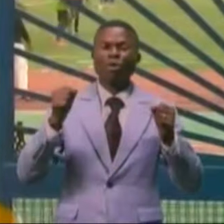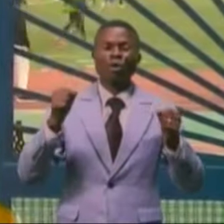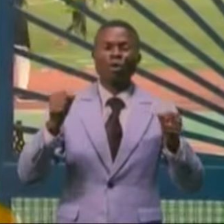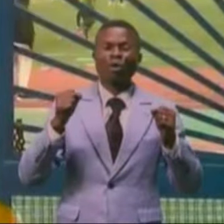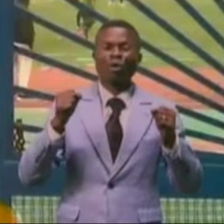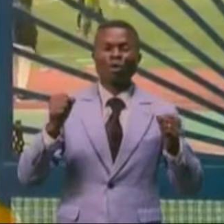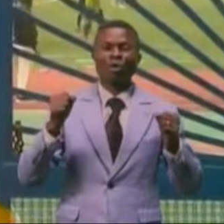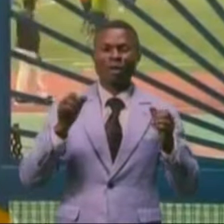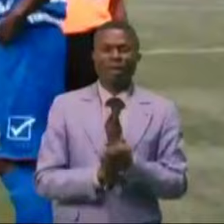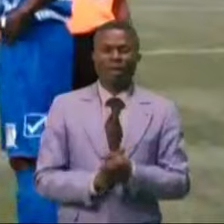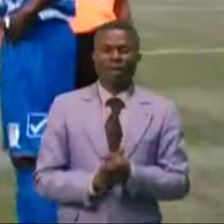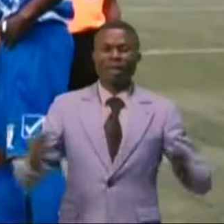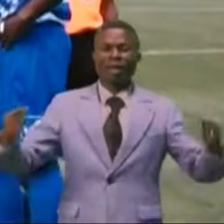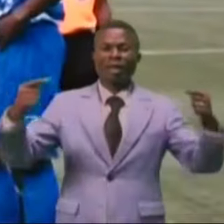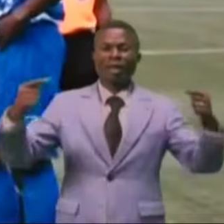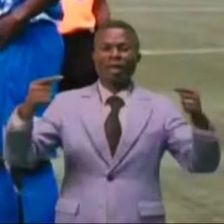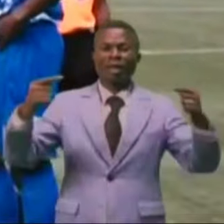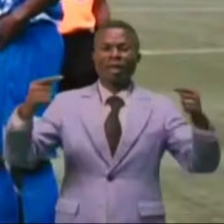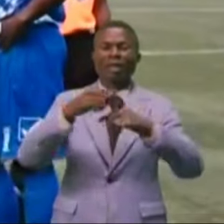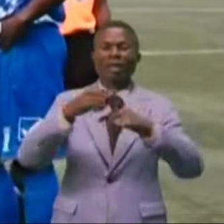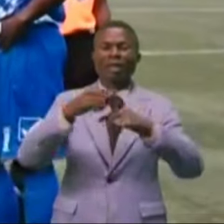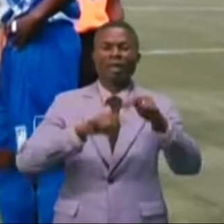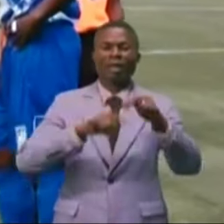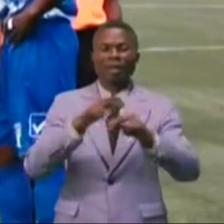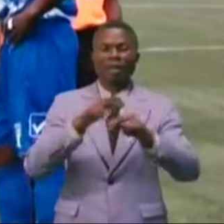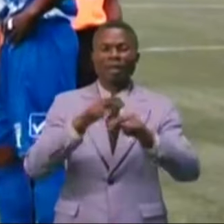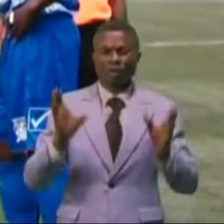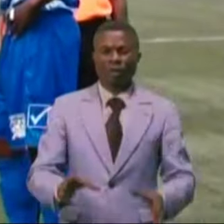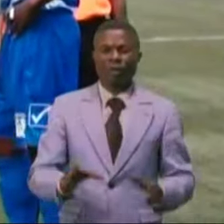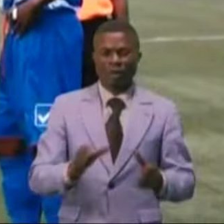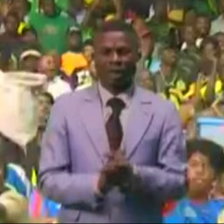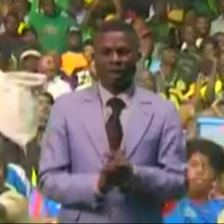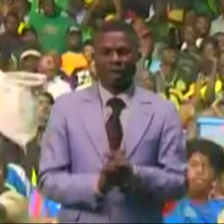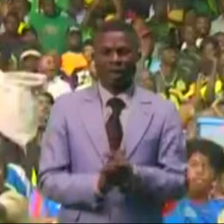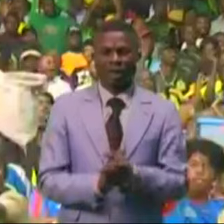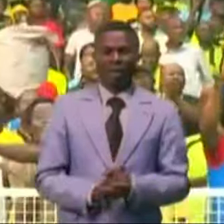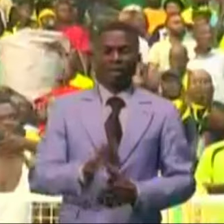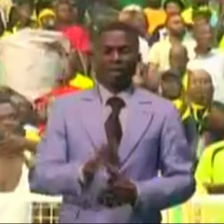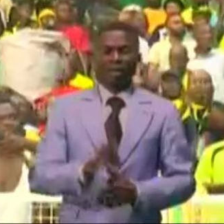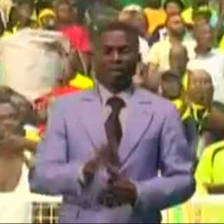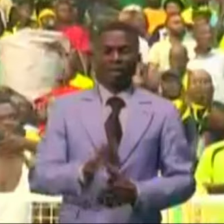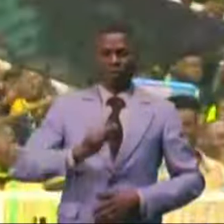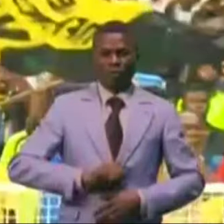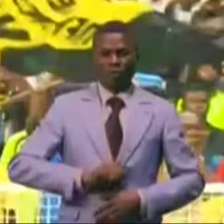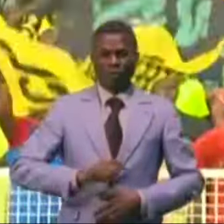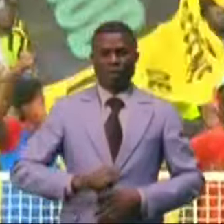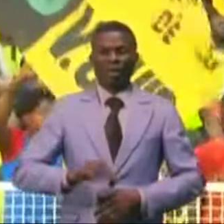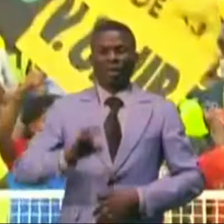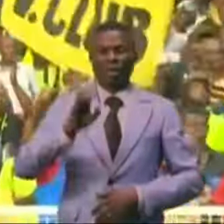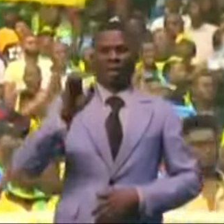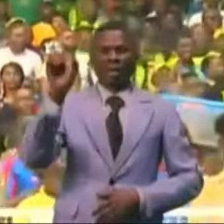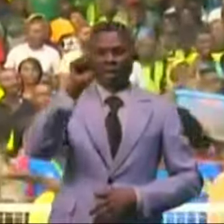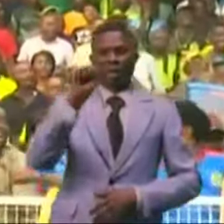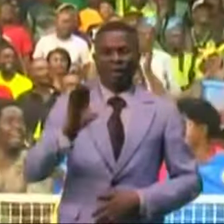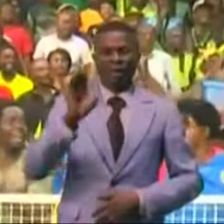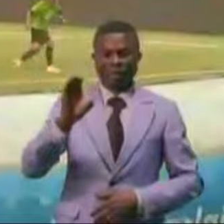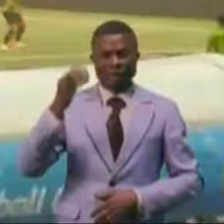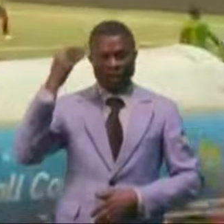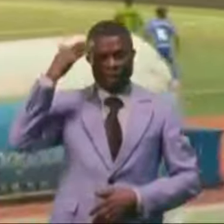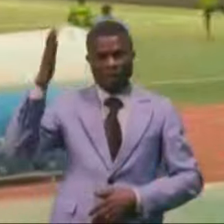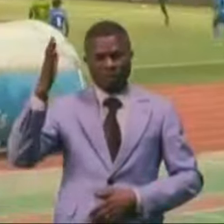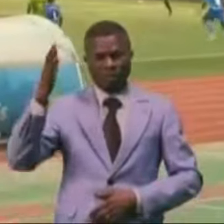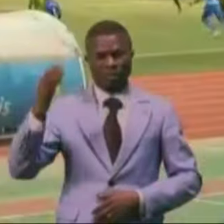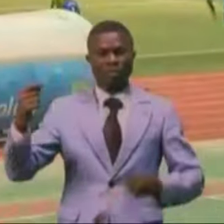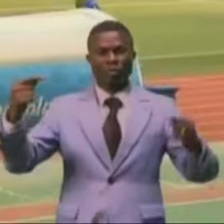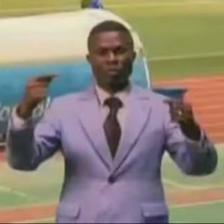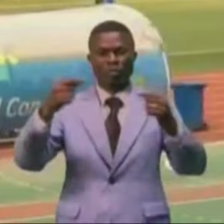Le grand rendez-vous national du football congolais a vécu. ASV Club de Kinshasa, FC Céleste de Mbandaka. C'est l'affiche de la finale